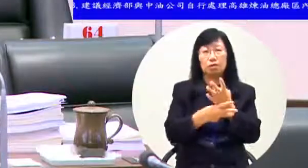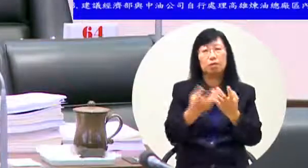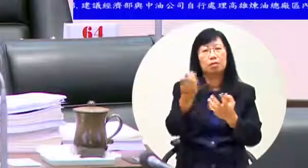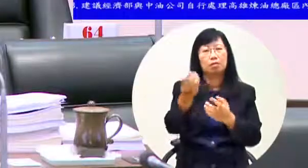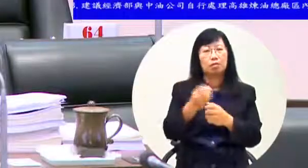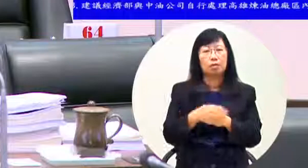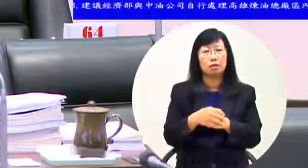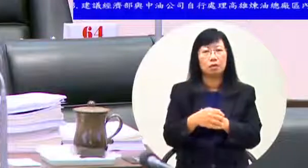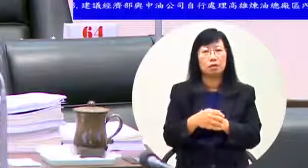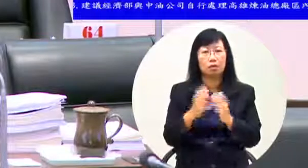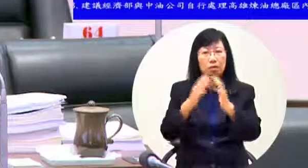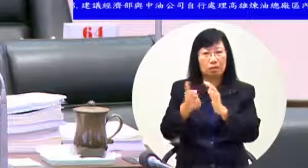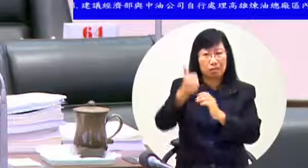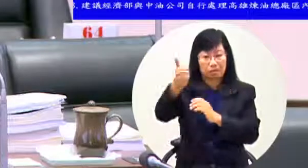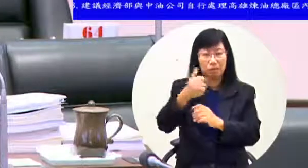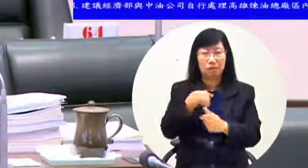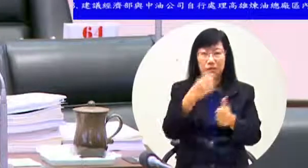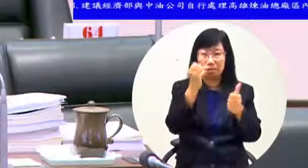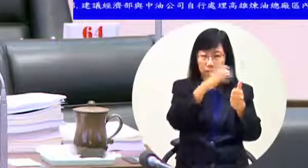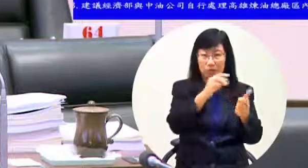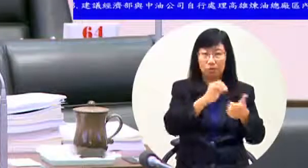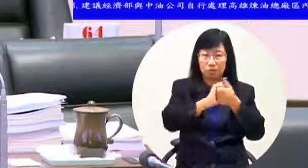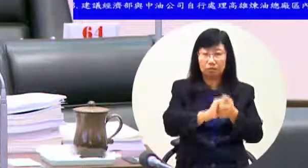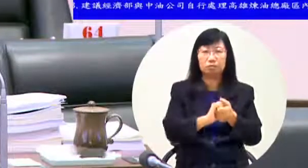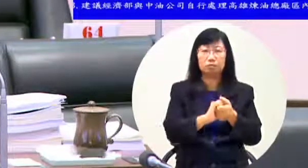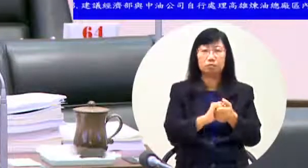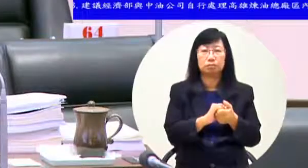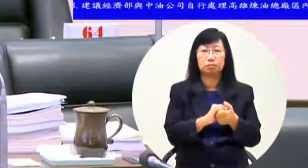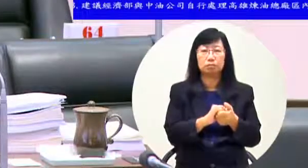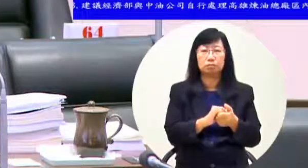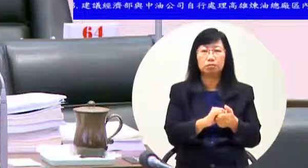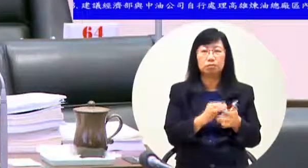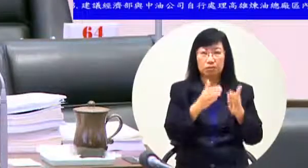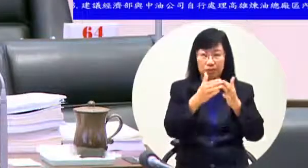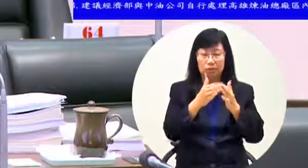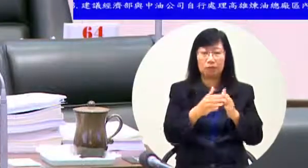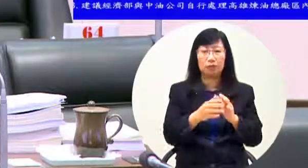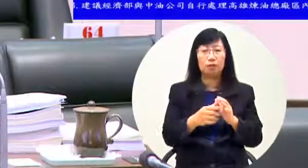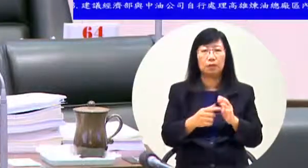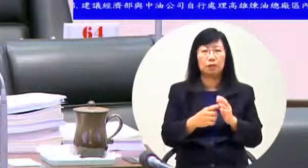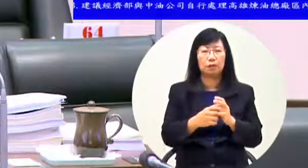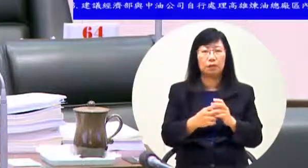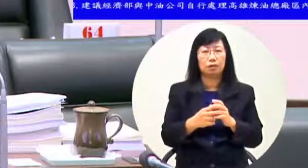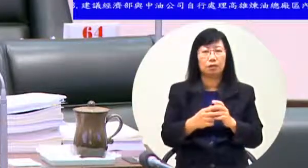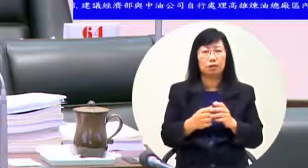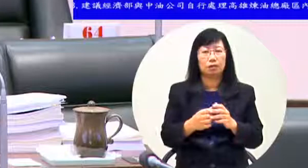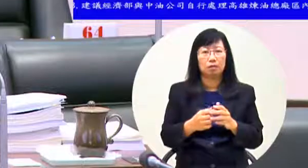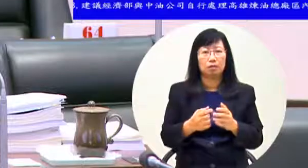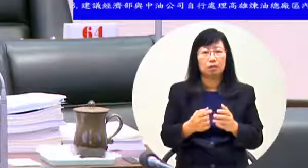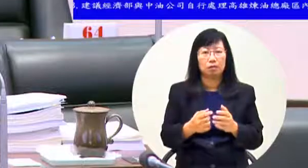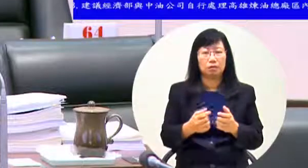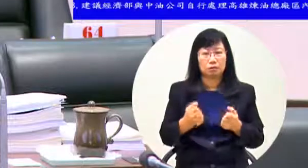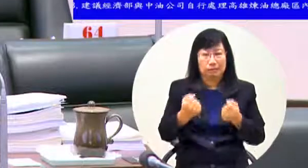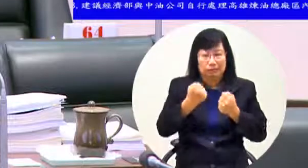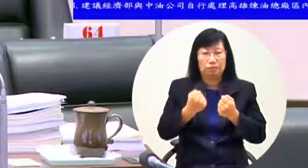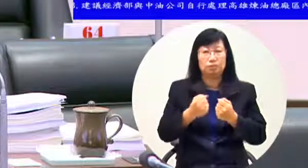取表达你们强烈的坚定的意见，绝对反污的